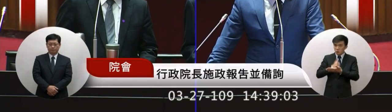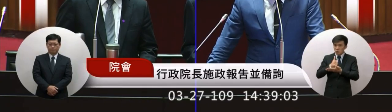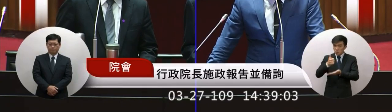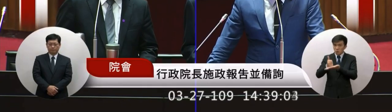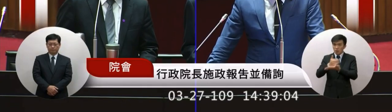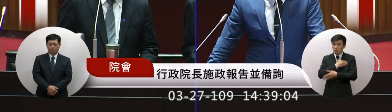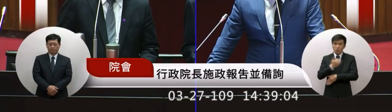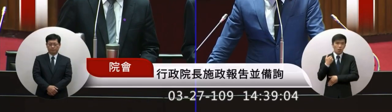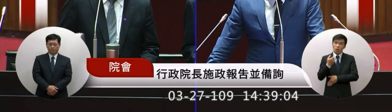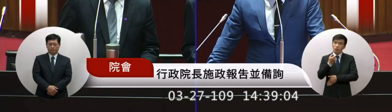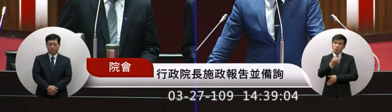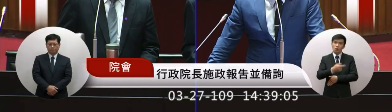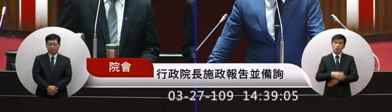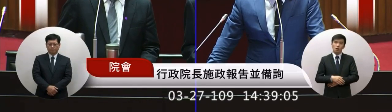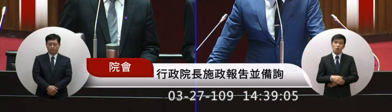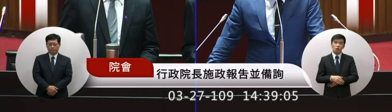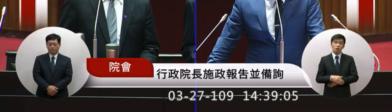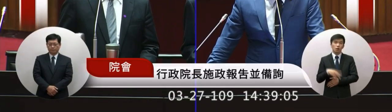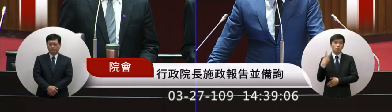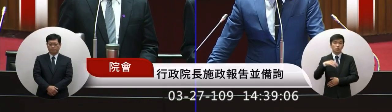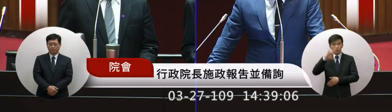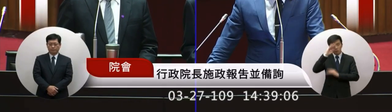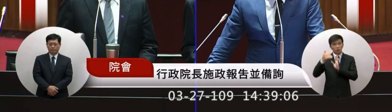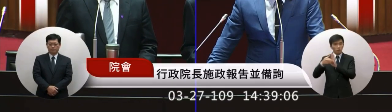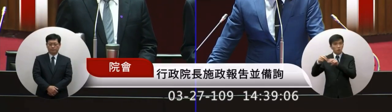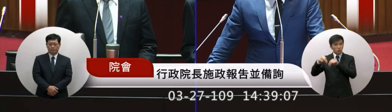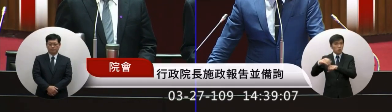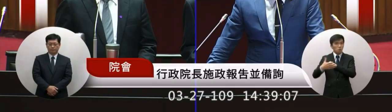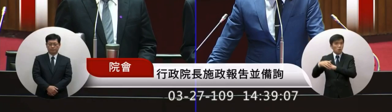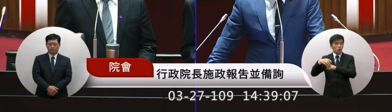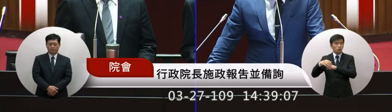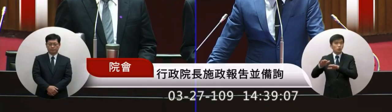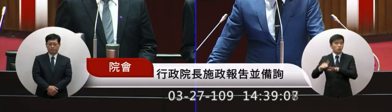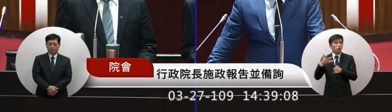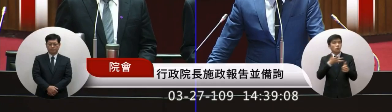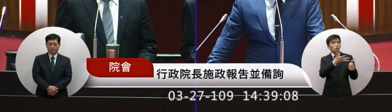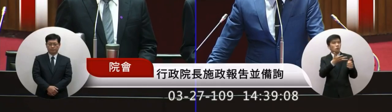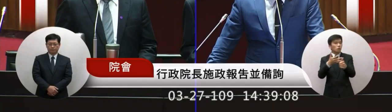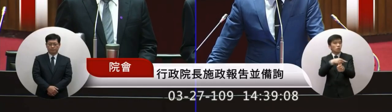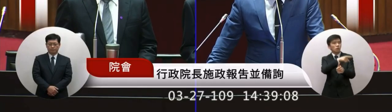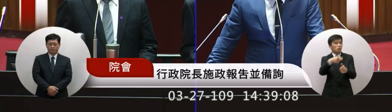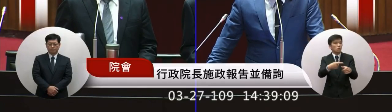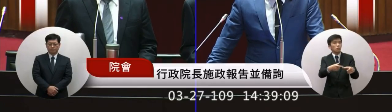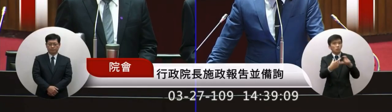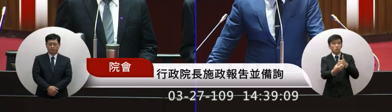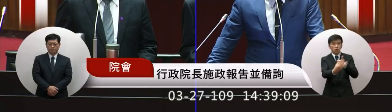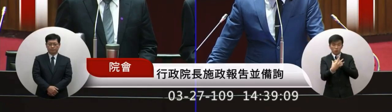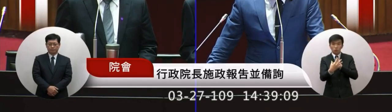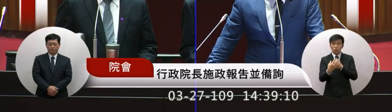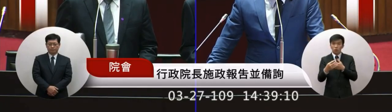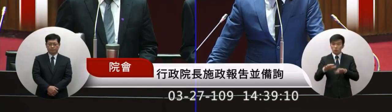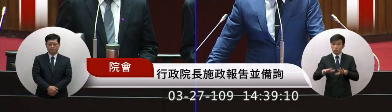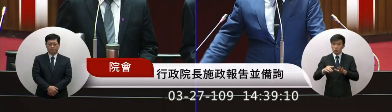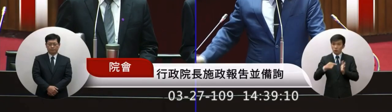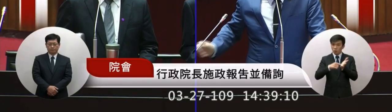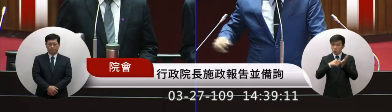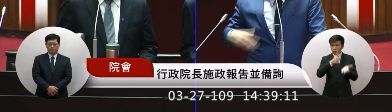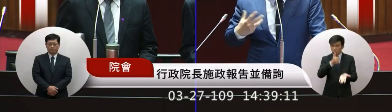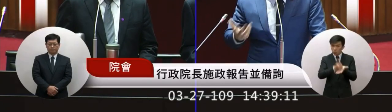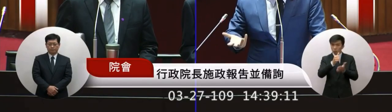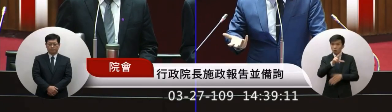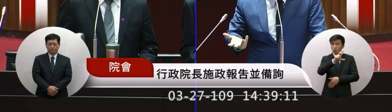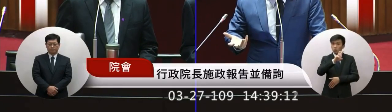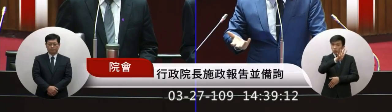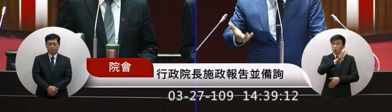有在这个防疫千亿保的部分，目前我这边得到信保基金给我数字是已经核保了74家，可是我要跟他